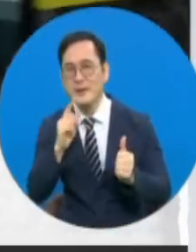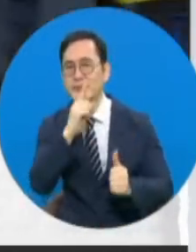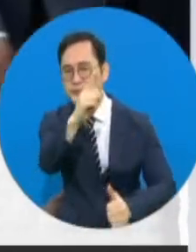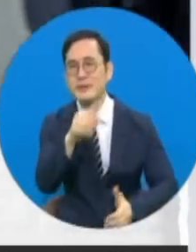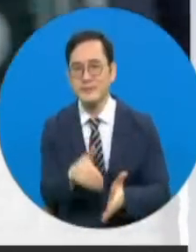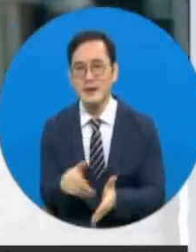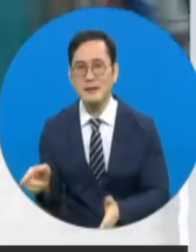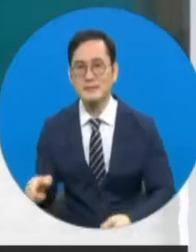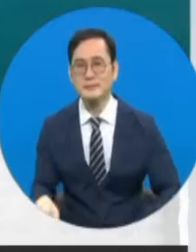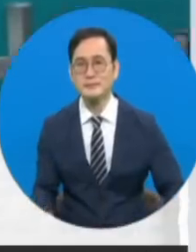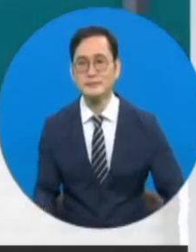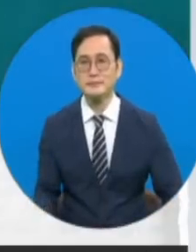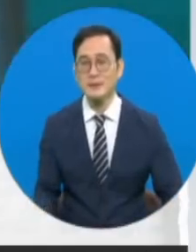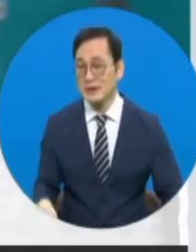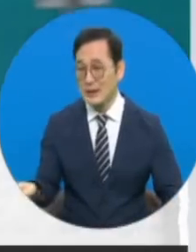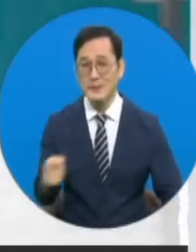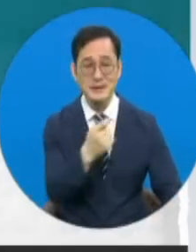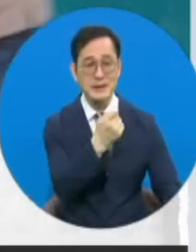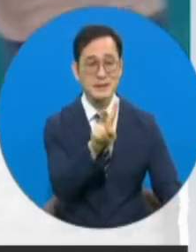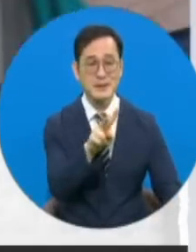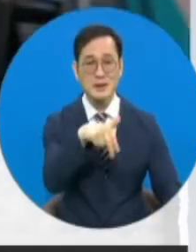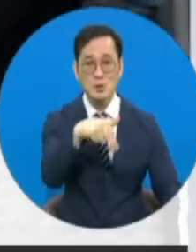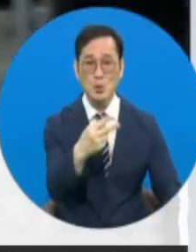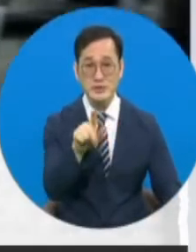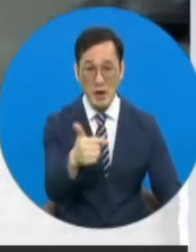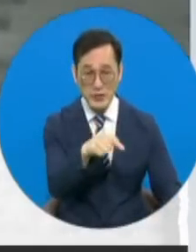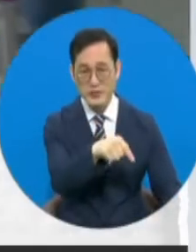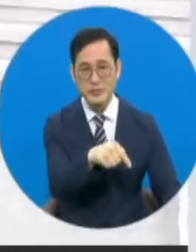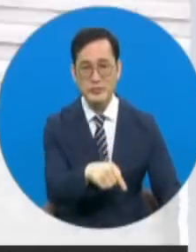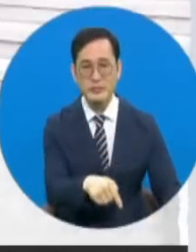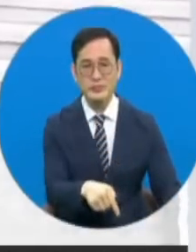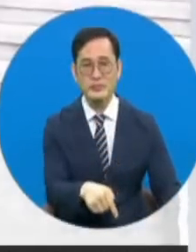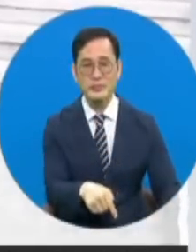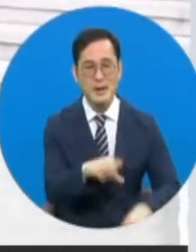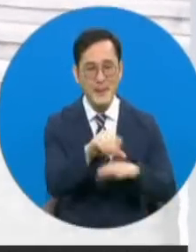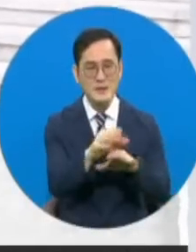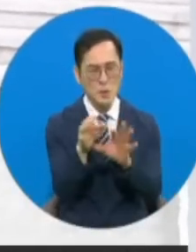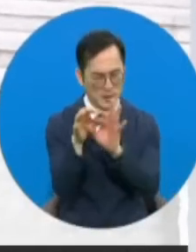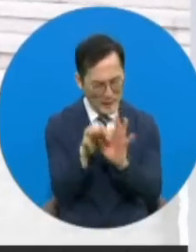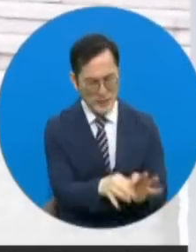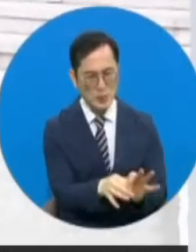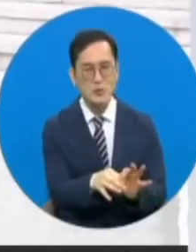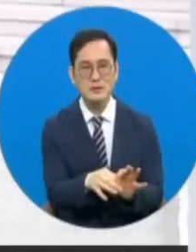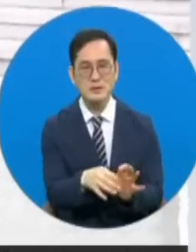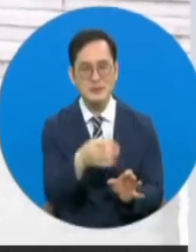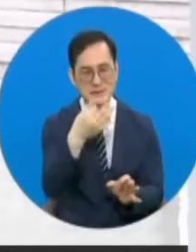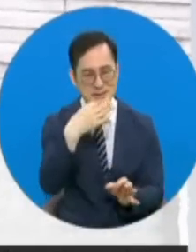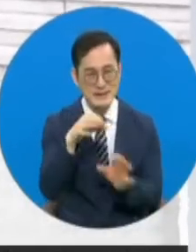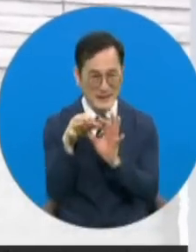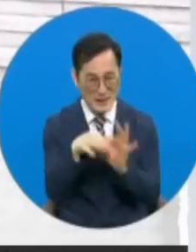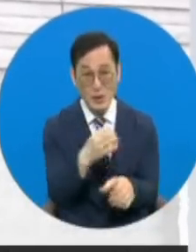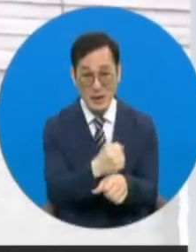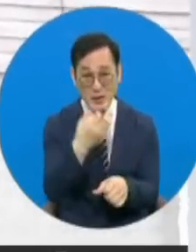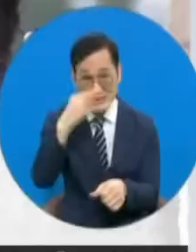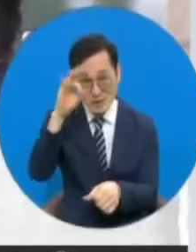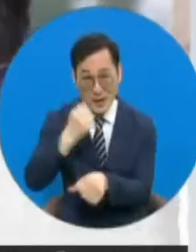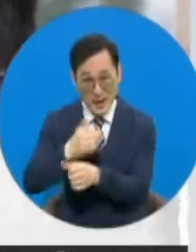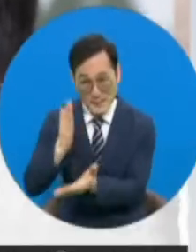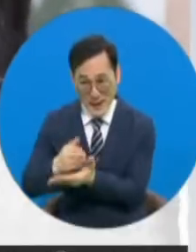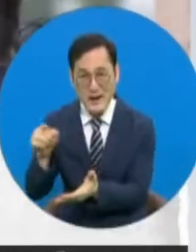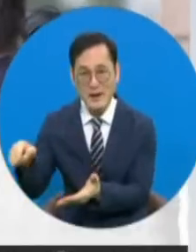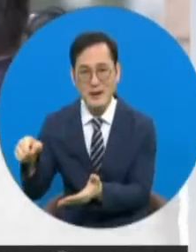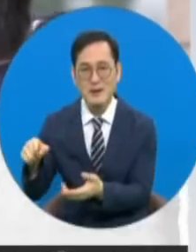아니에요 tv조선의 재수인과 관련해서 이제 관여했다는 거 아니에요 직무에 관한 죄라고 볼 수 있어요